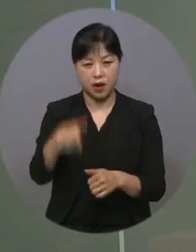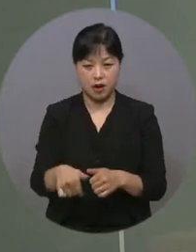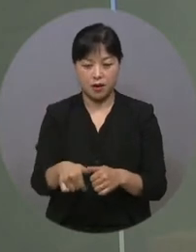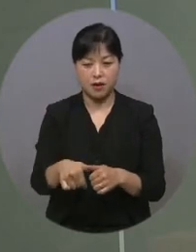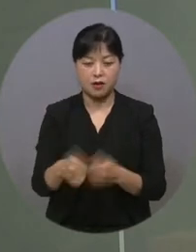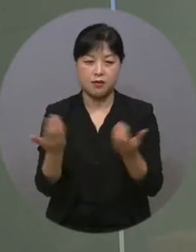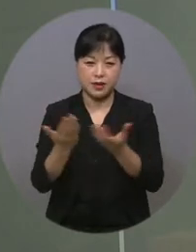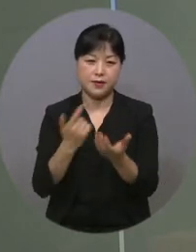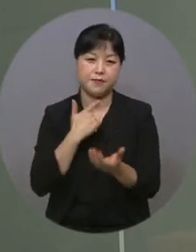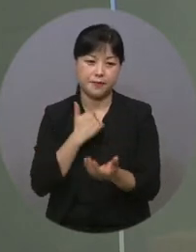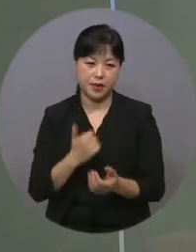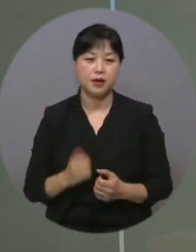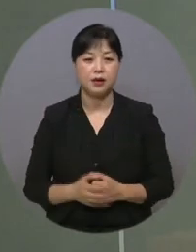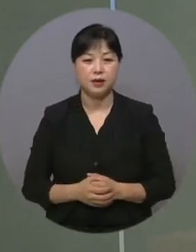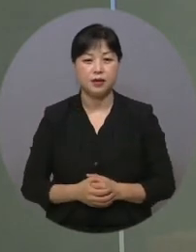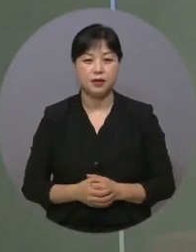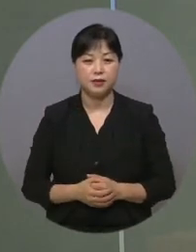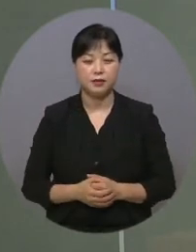종사하셨고 특히